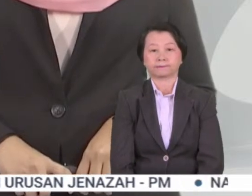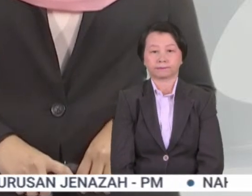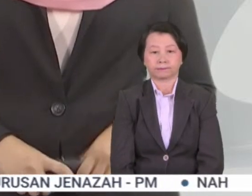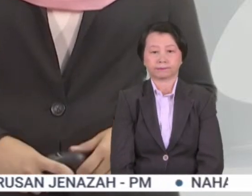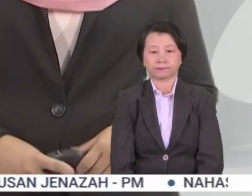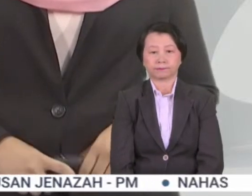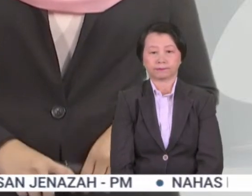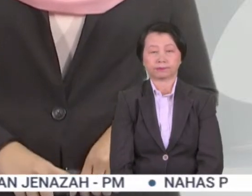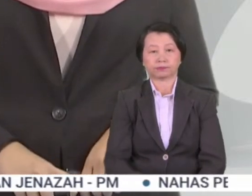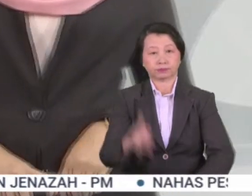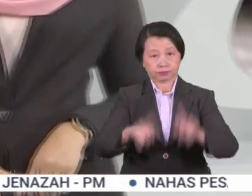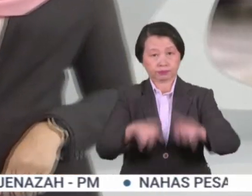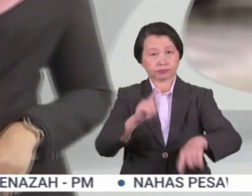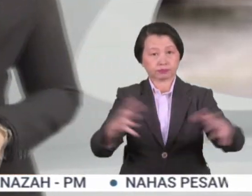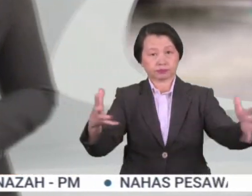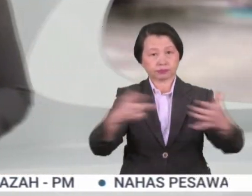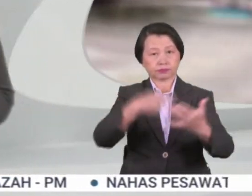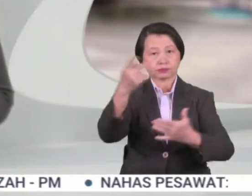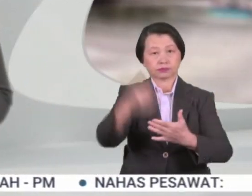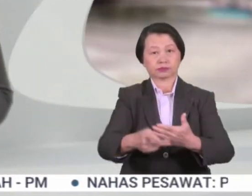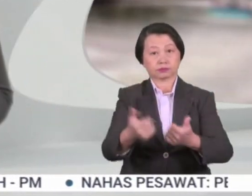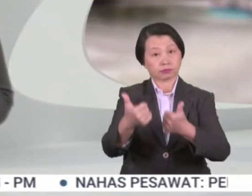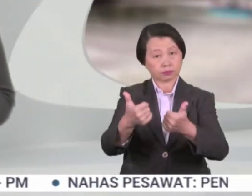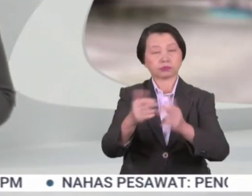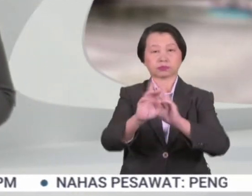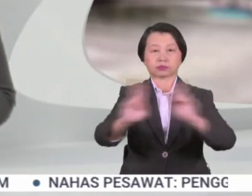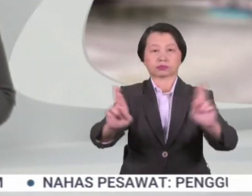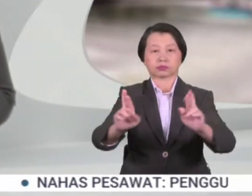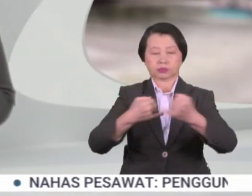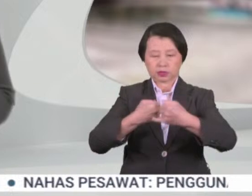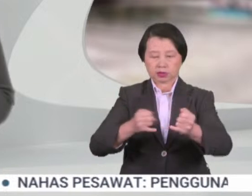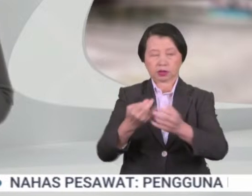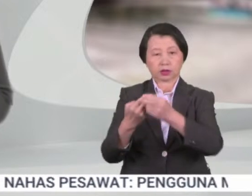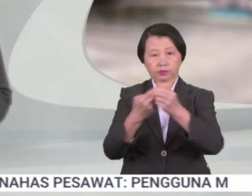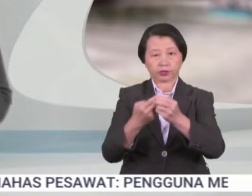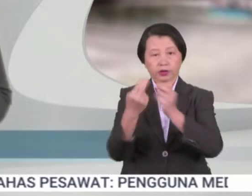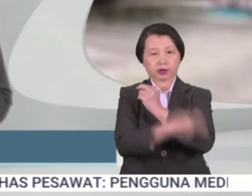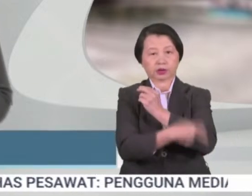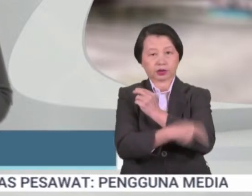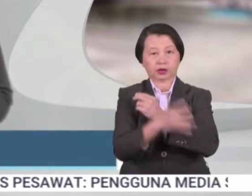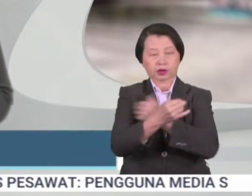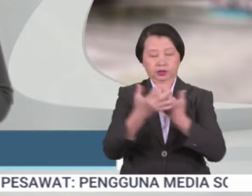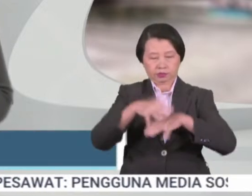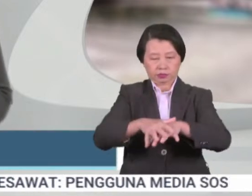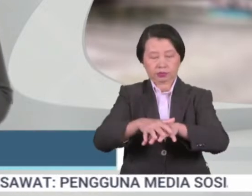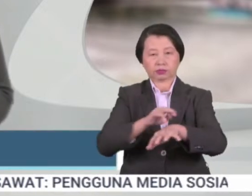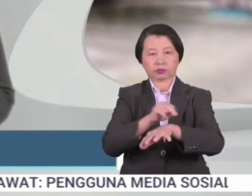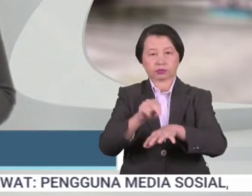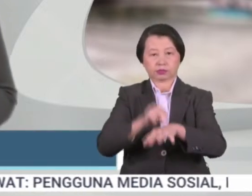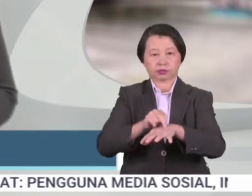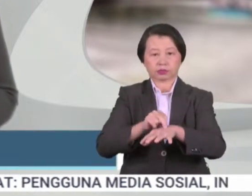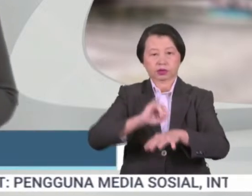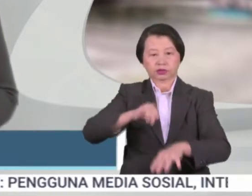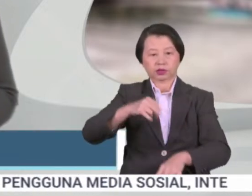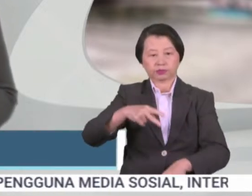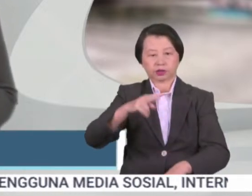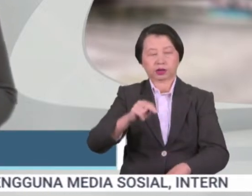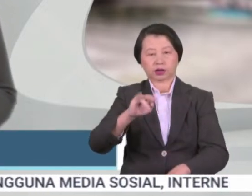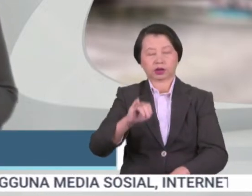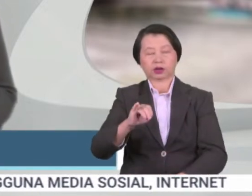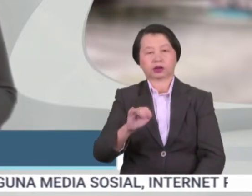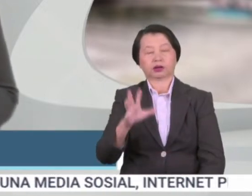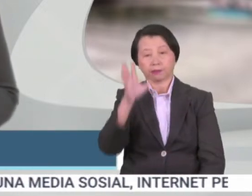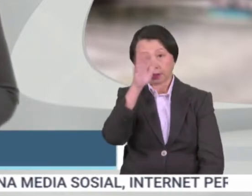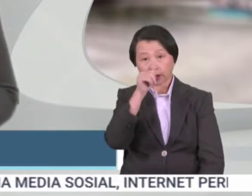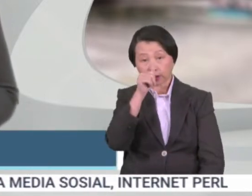silak pelbagai program dan pengisian menarik disediakan jabatan perpaduan negara dan integrasi nasional jpnin